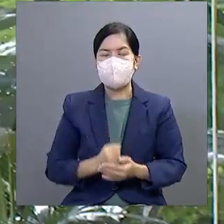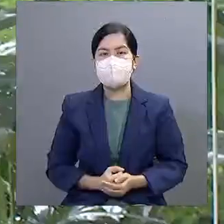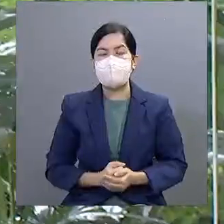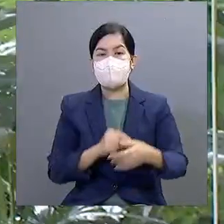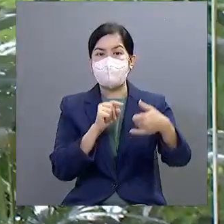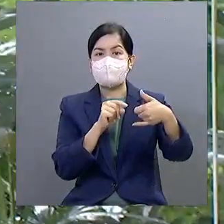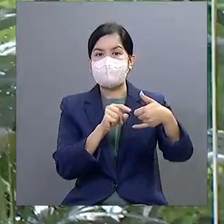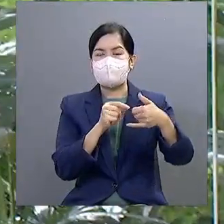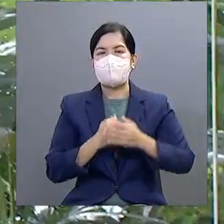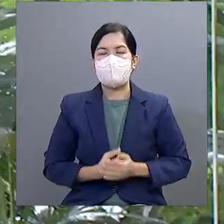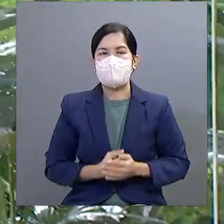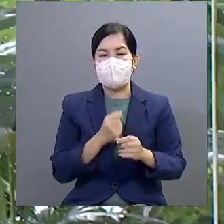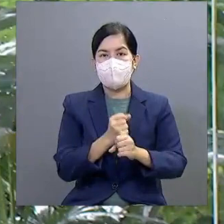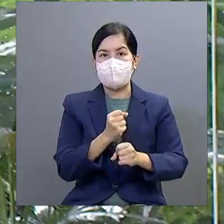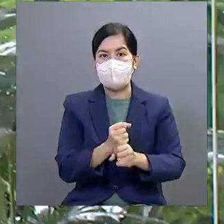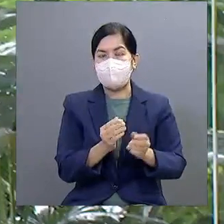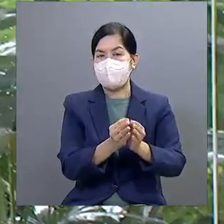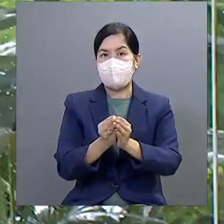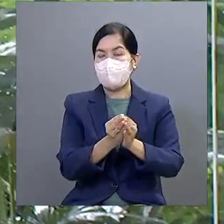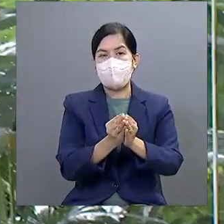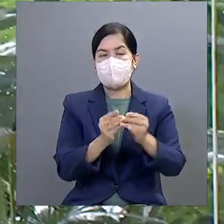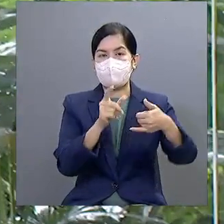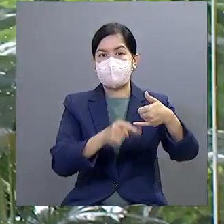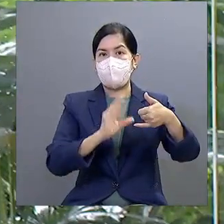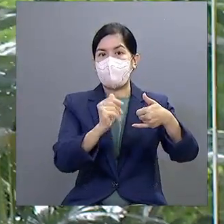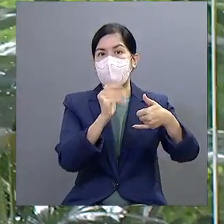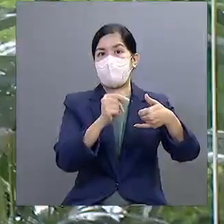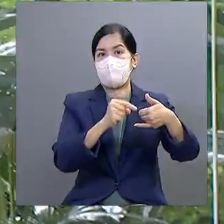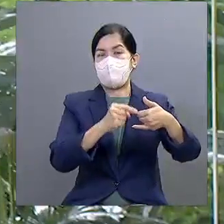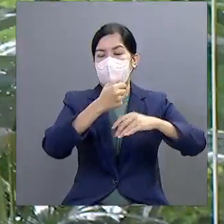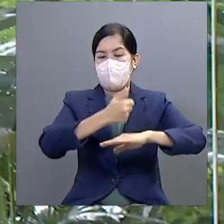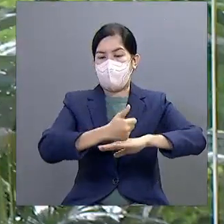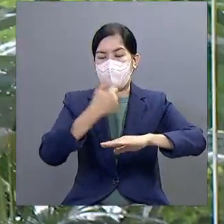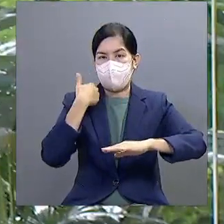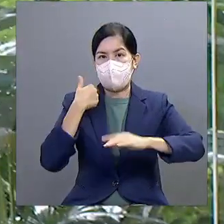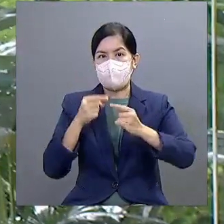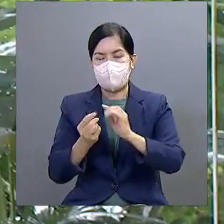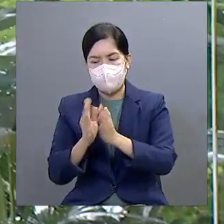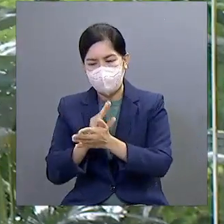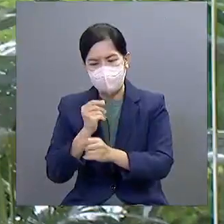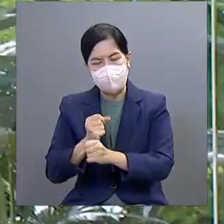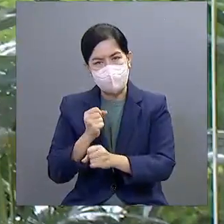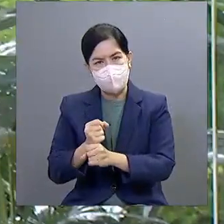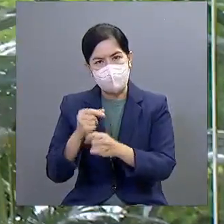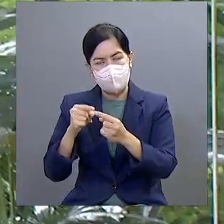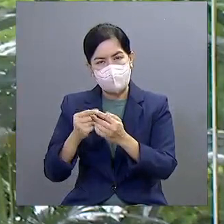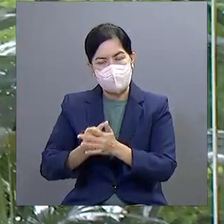ครัวร้านอาหารปกติเลยอยู่ดีๆจากวันนึงพ่อครัวกลายเป็นช่างตีมีดค่ะแล้วก็เป็นช่างตีมีดที่ทำออกมาได้อย่างสวยงามทีเดียวนะคะแห่